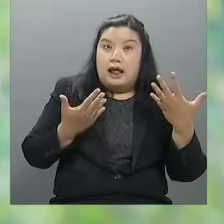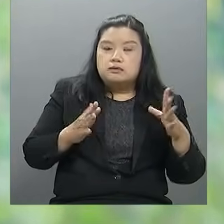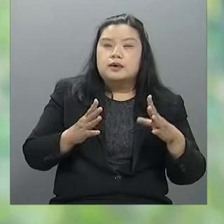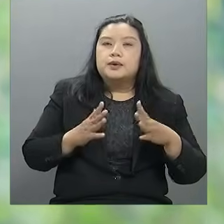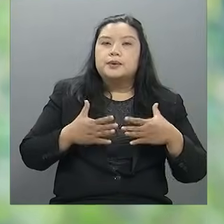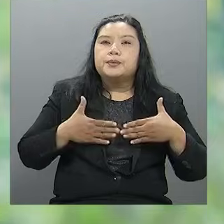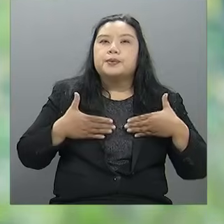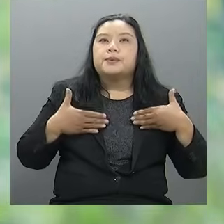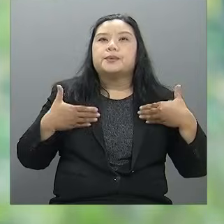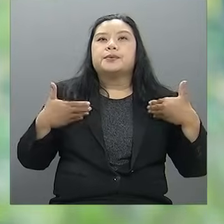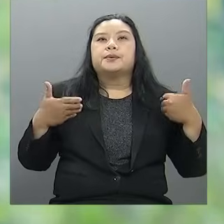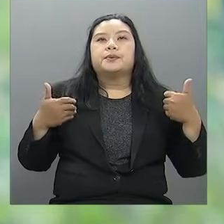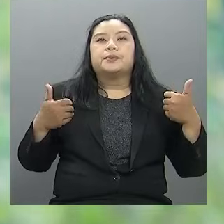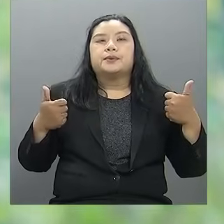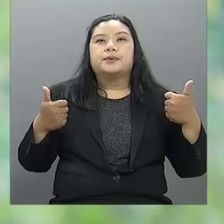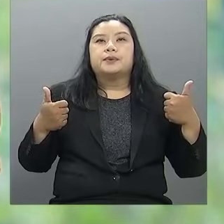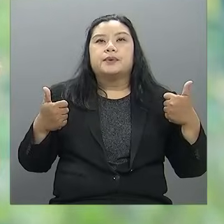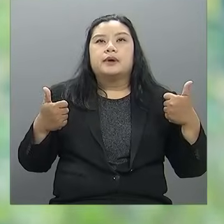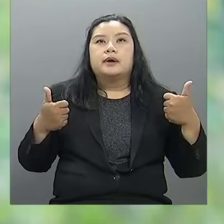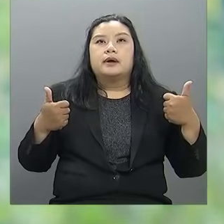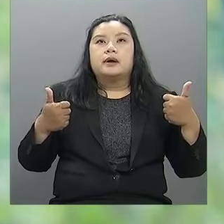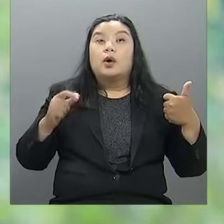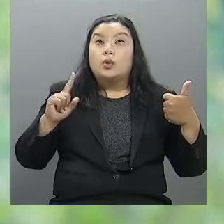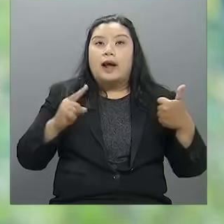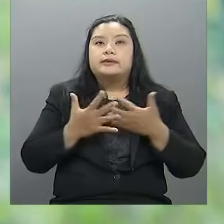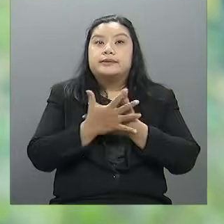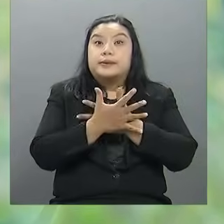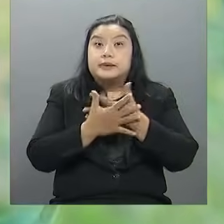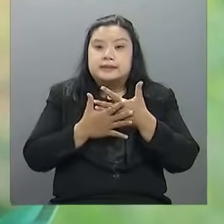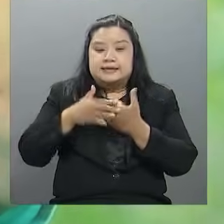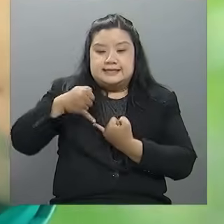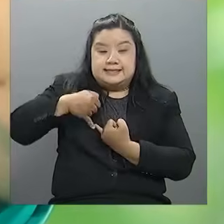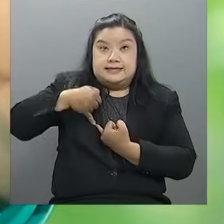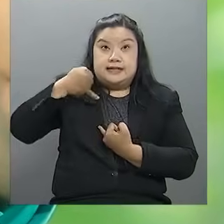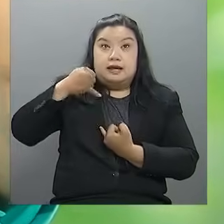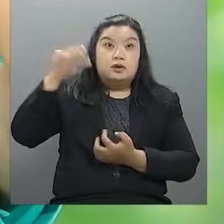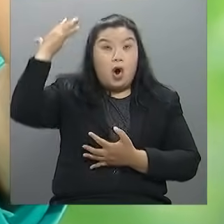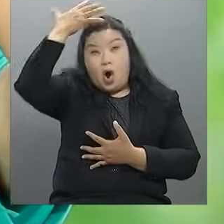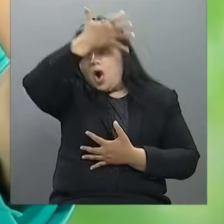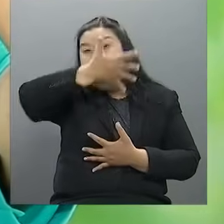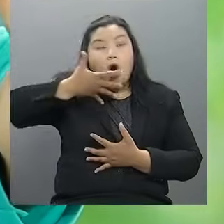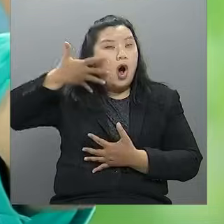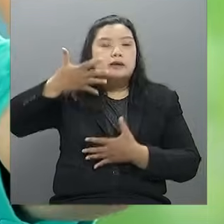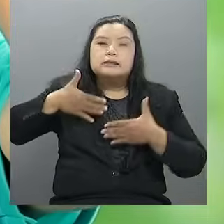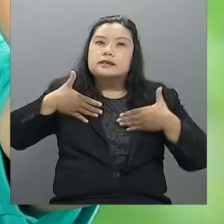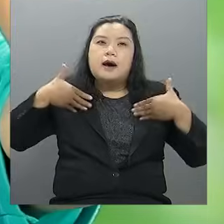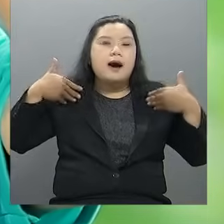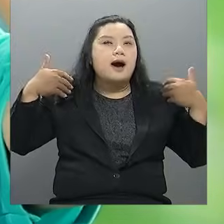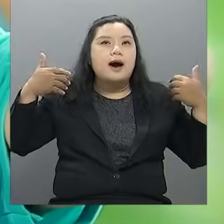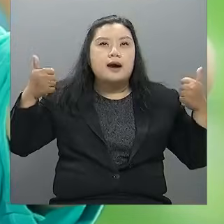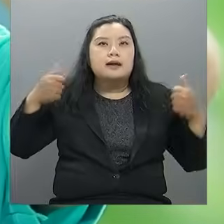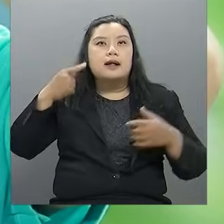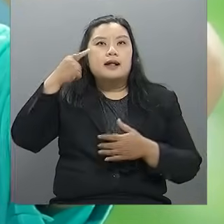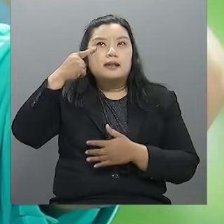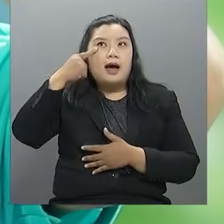อย่นี้จะส่งผลให้ประบบหเวีน วิ่งขรไดสบายจ้มสาตายเรากจะหลับแสง ปดแสงได้มากขึ้น